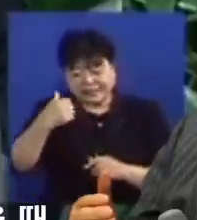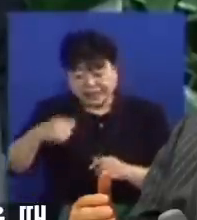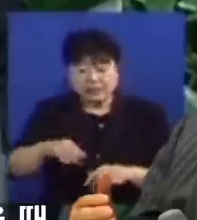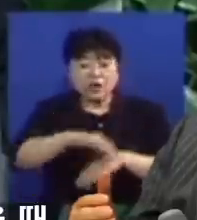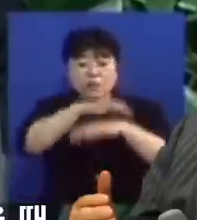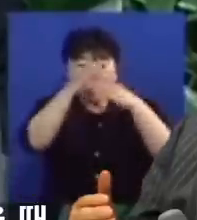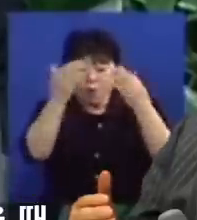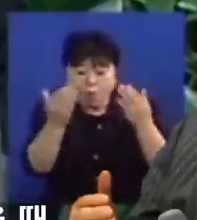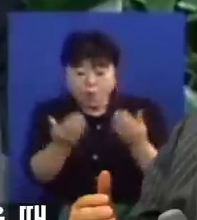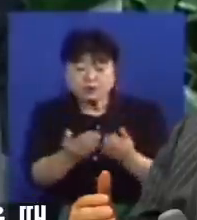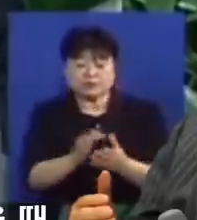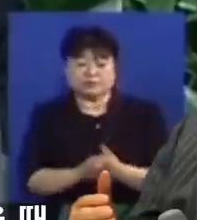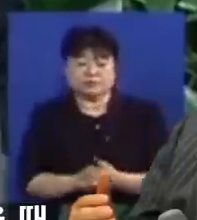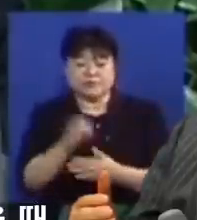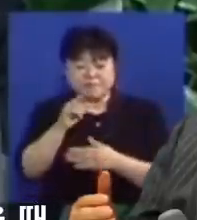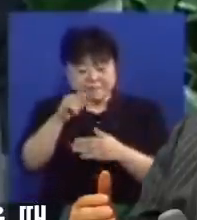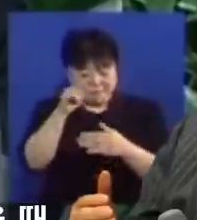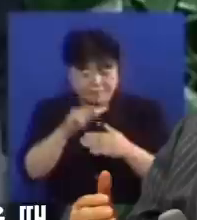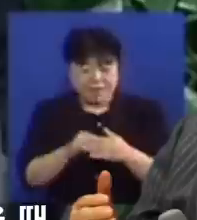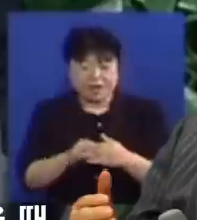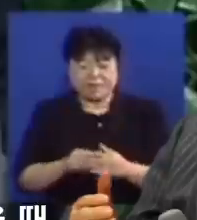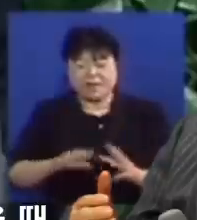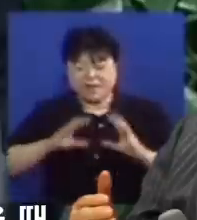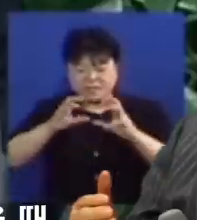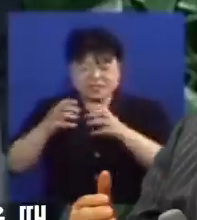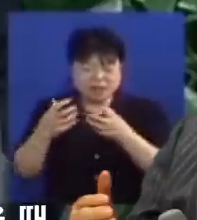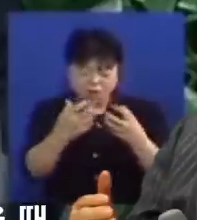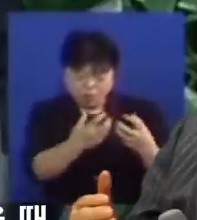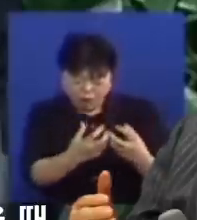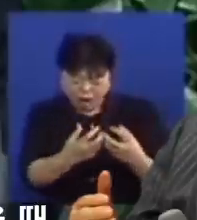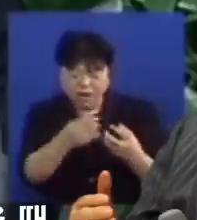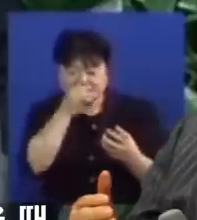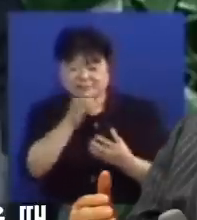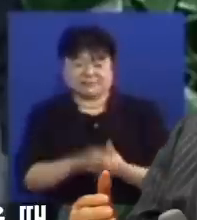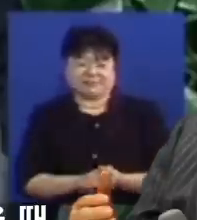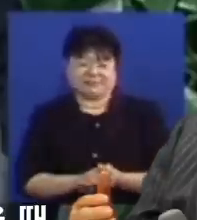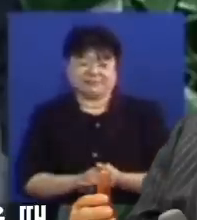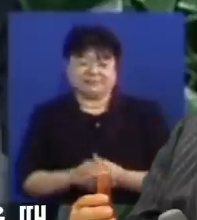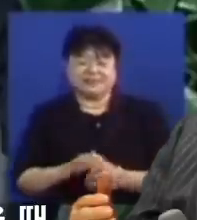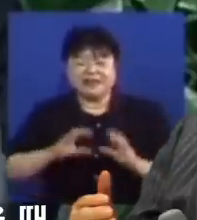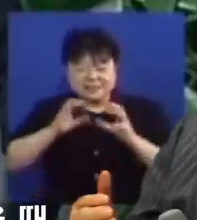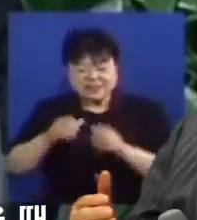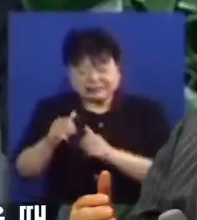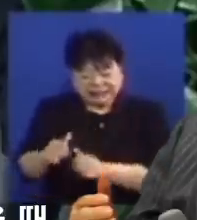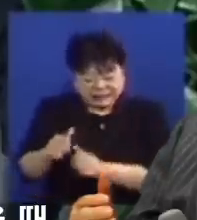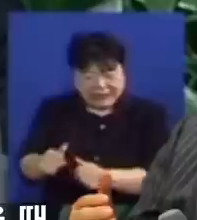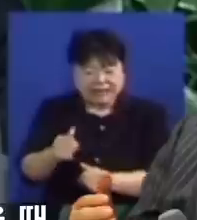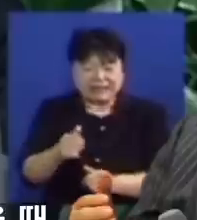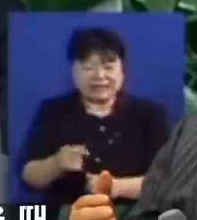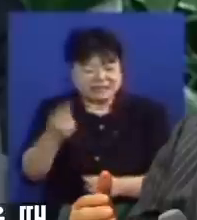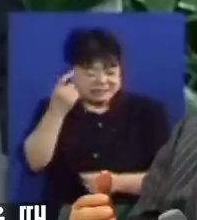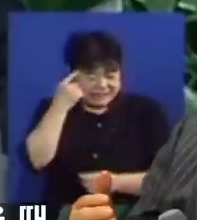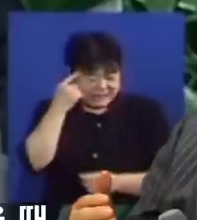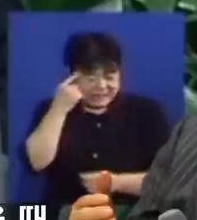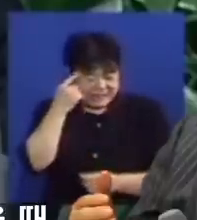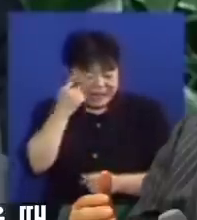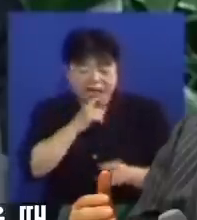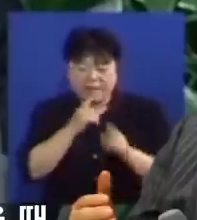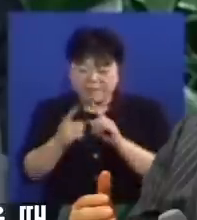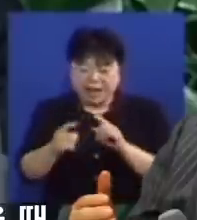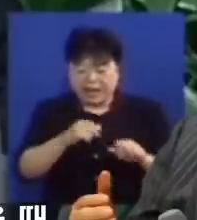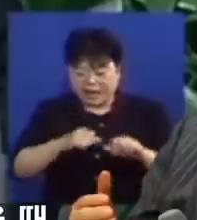다 마음속에 세상이 꽉 들어차 있었습니다. 그래서 세상을 따라 생각하고